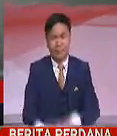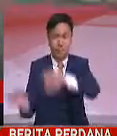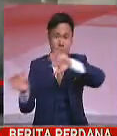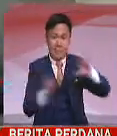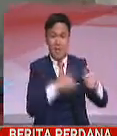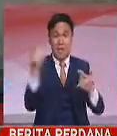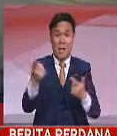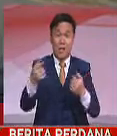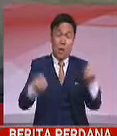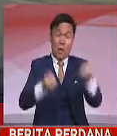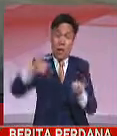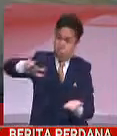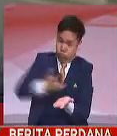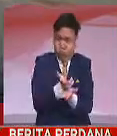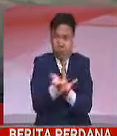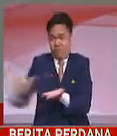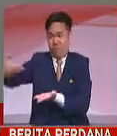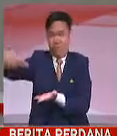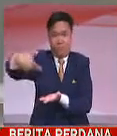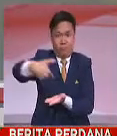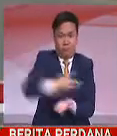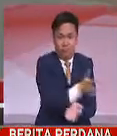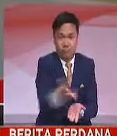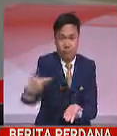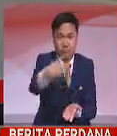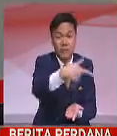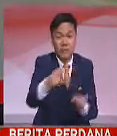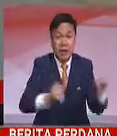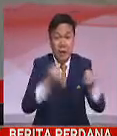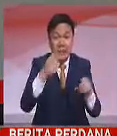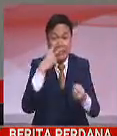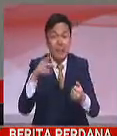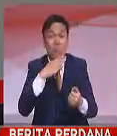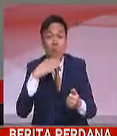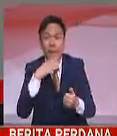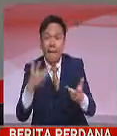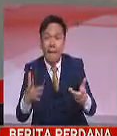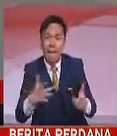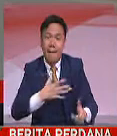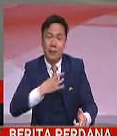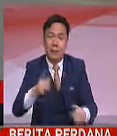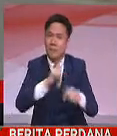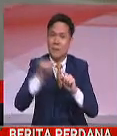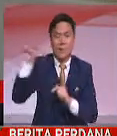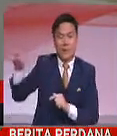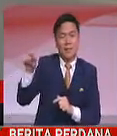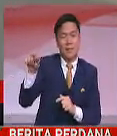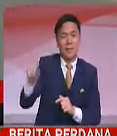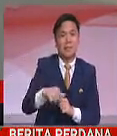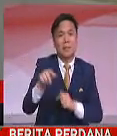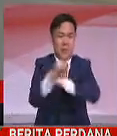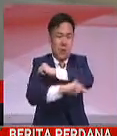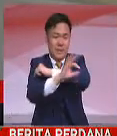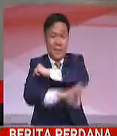Aksi drift sememangnya digilai oleh peminat sukan pemotoran, terutamanya anak muda. Lain pula kisah di Bahau Negeri